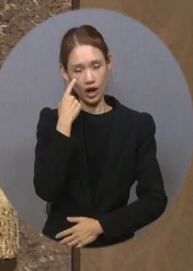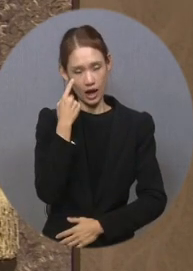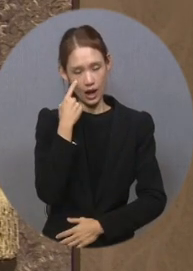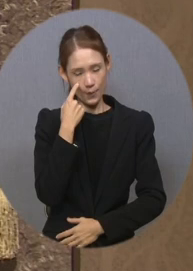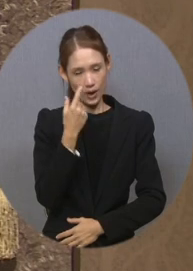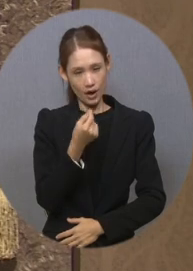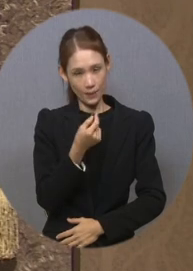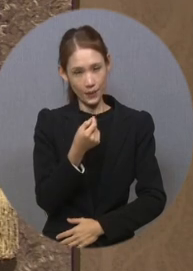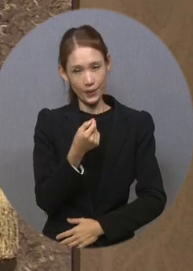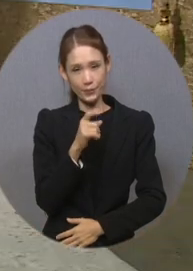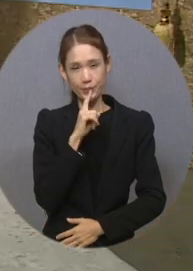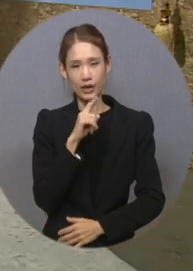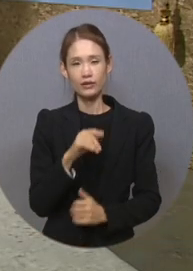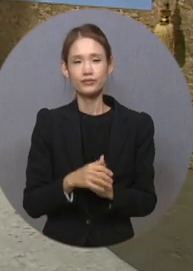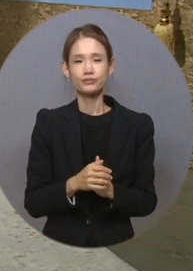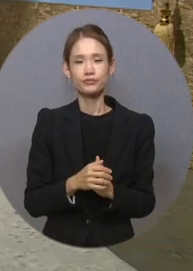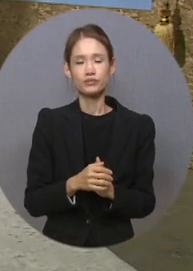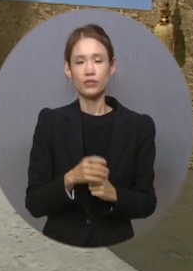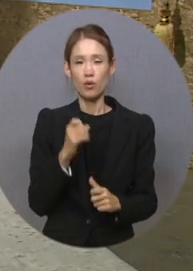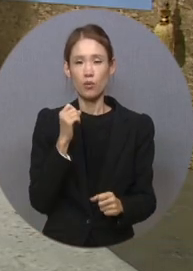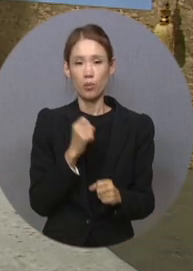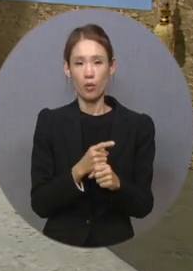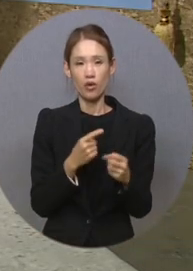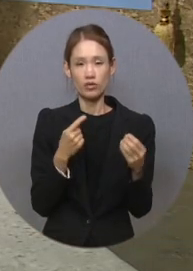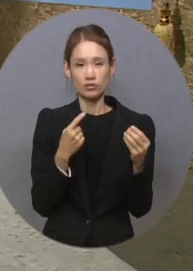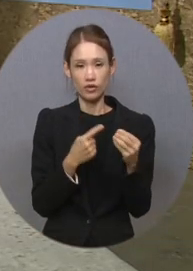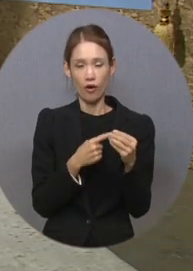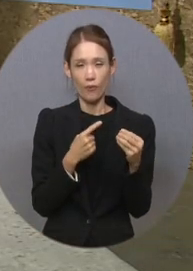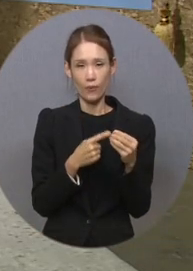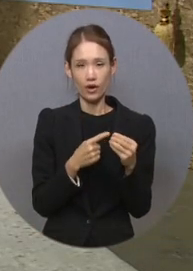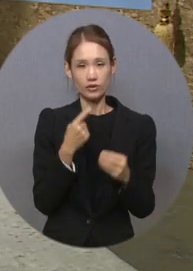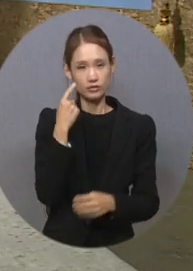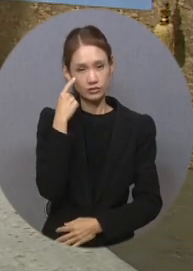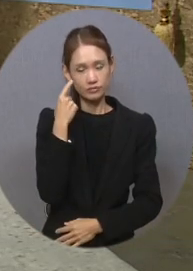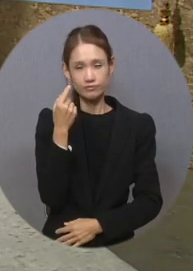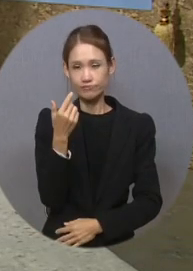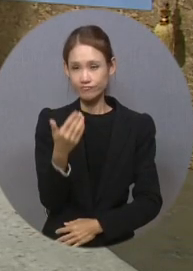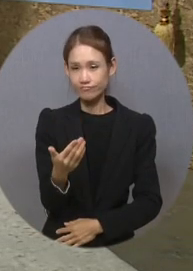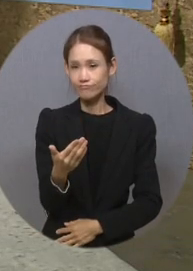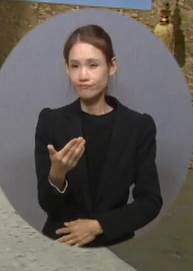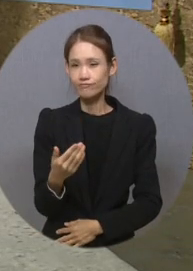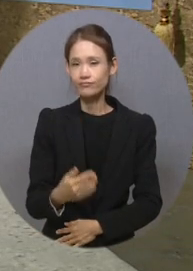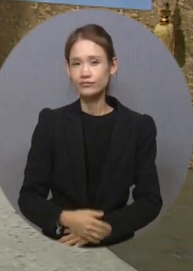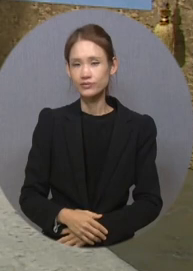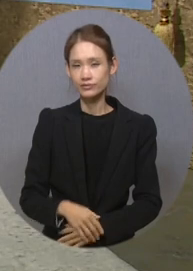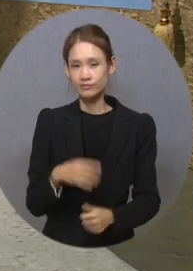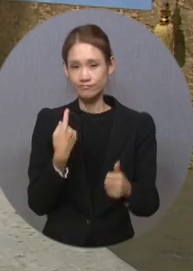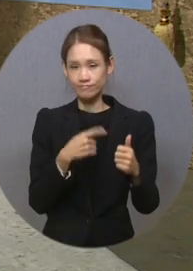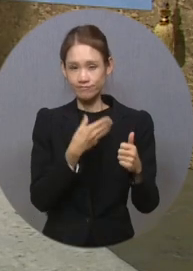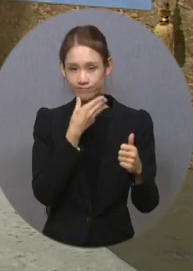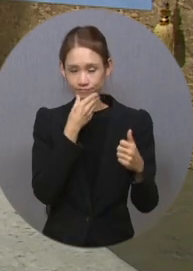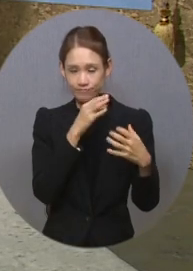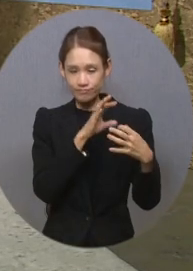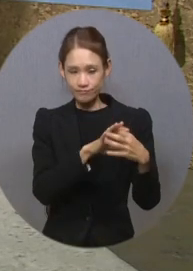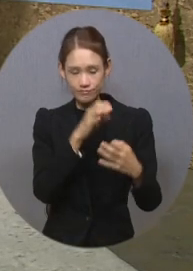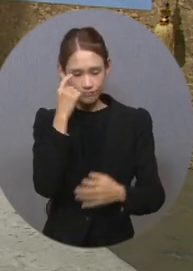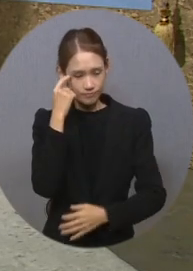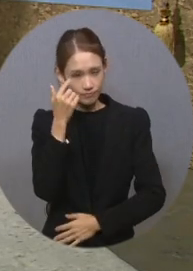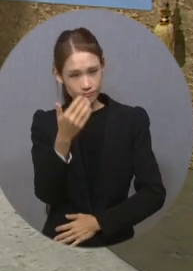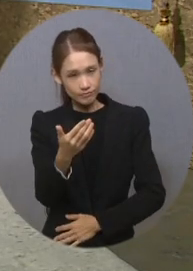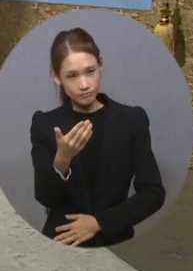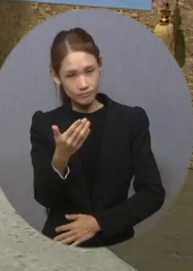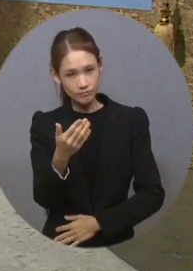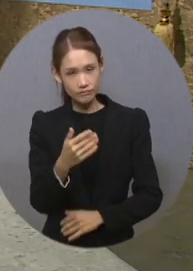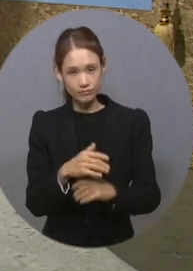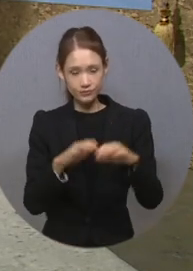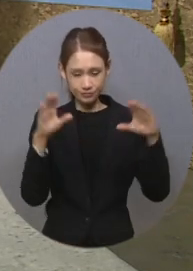것도 하고 있습니다. 네, 네, 지금 벌써 사실 첫 번째 질문을 드린 거거든요. 교육복지에 대한 네. 질문을 드린 건데도 거의